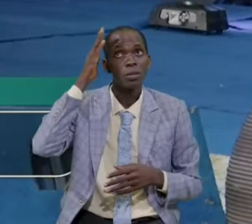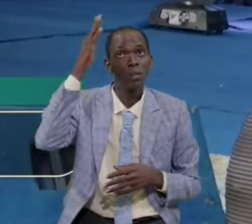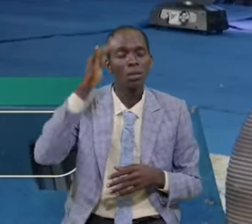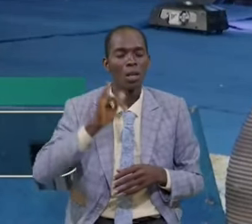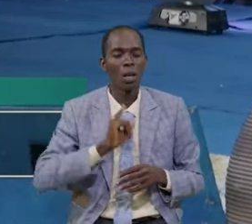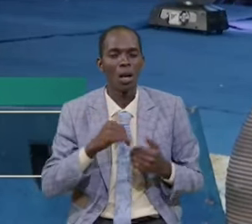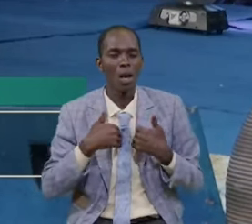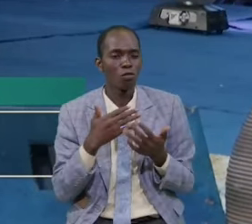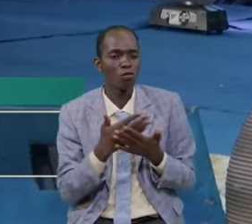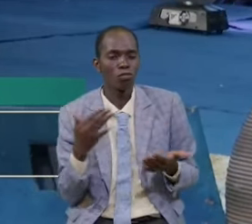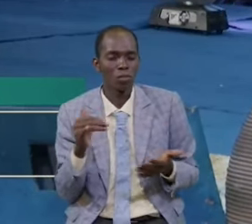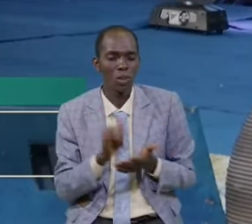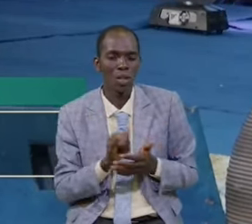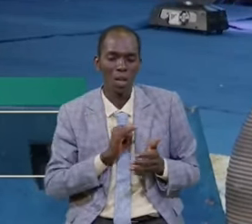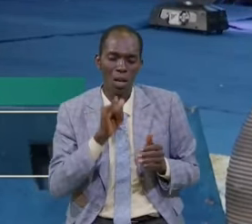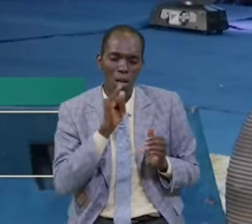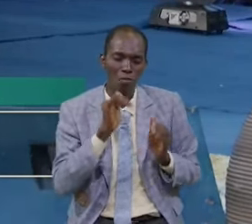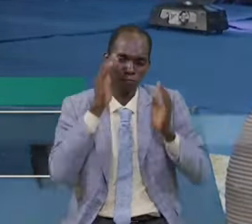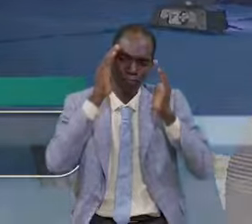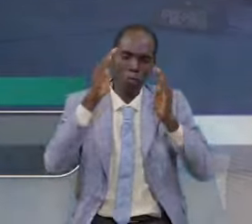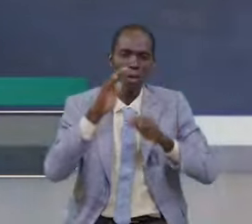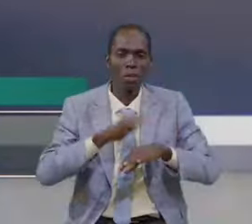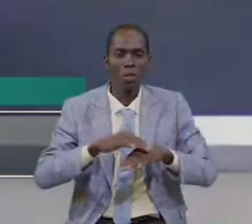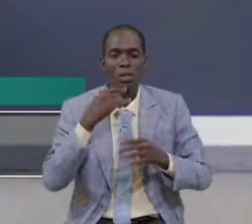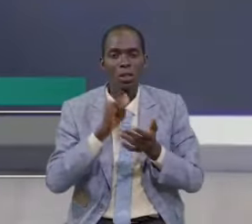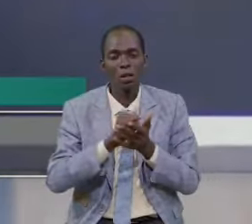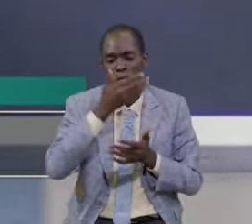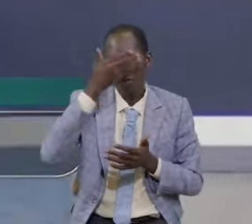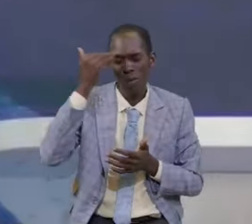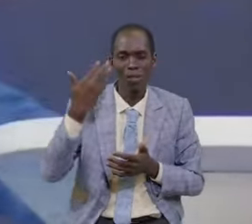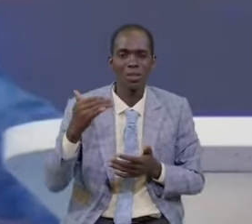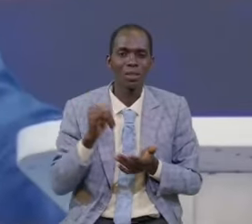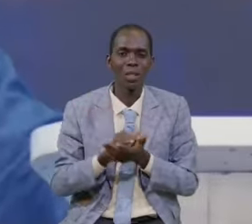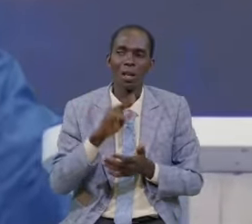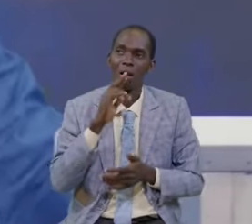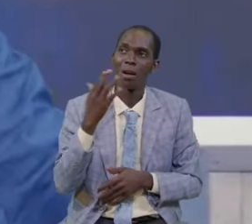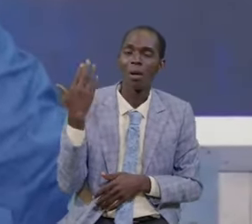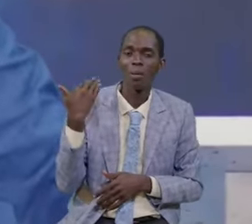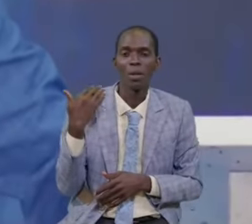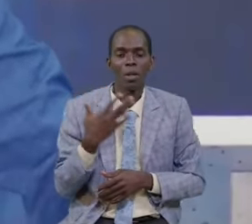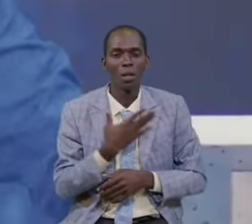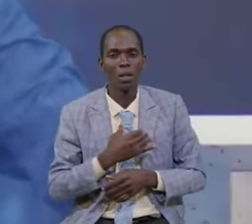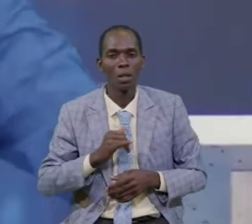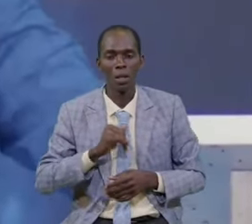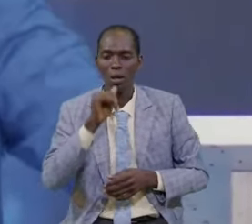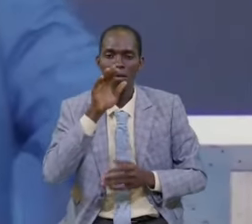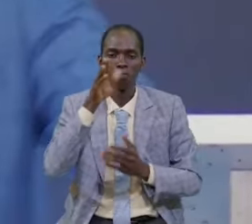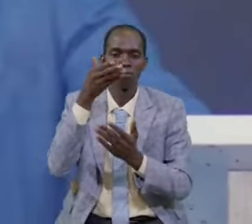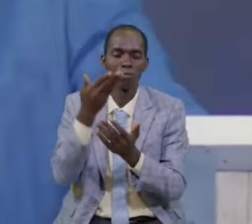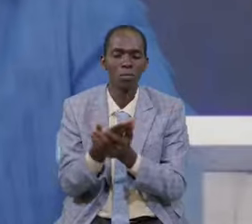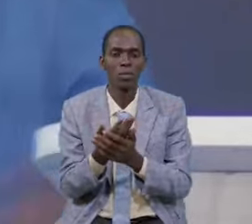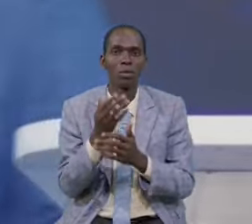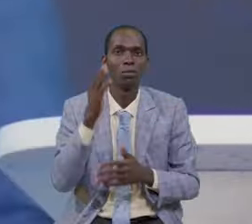je vise, et dit, oubliant ce qui est en arrière et me portant vers ce qui est